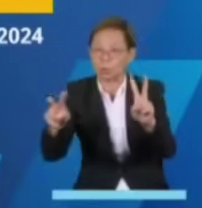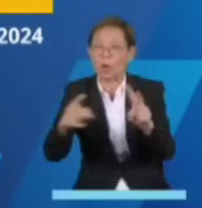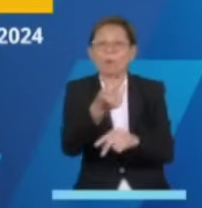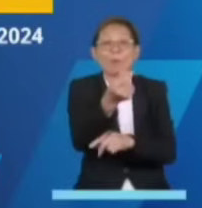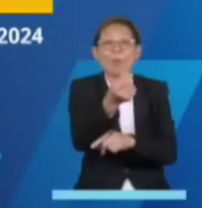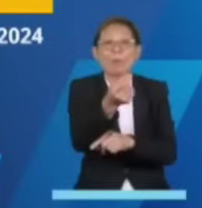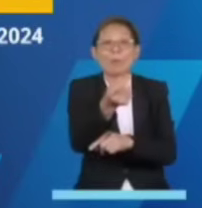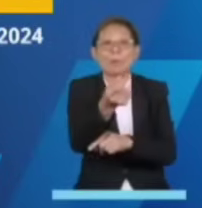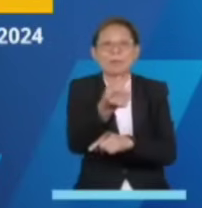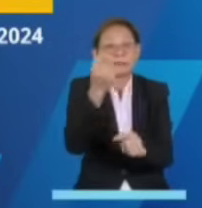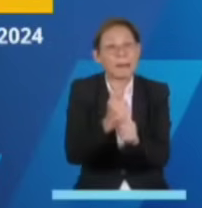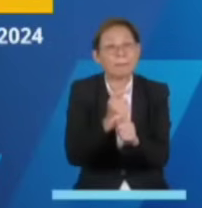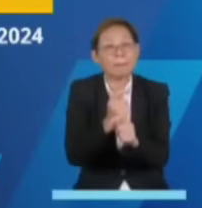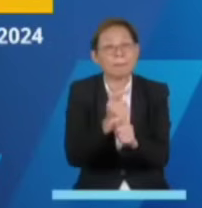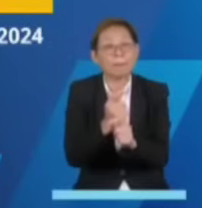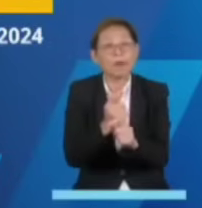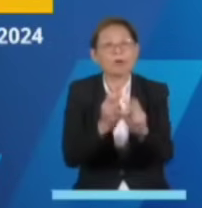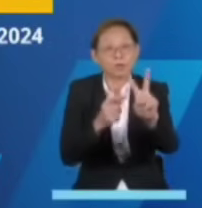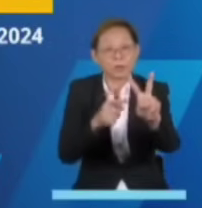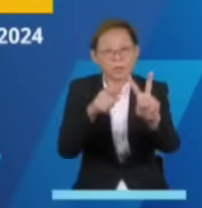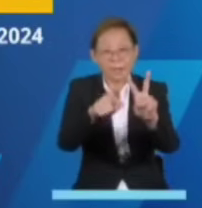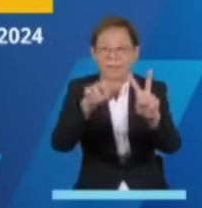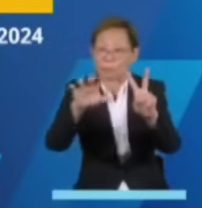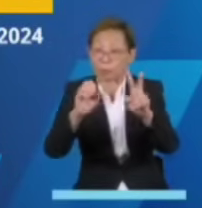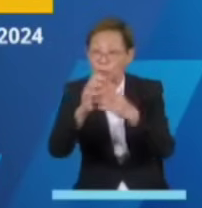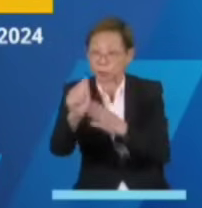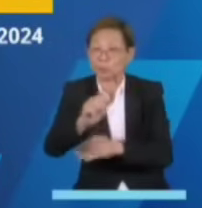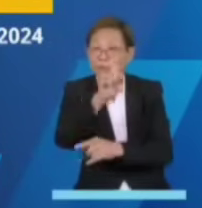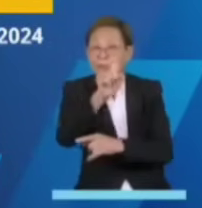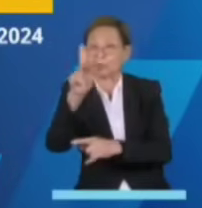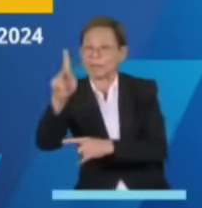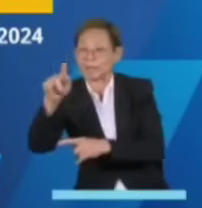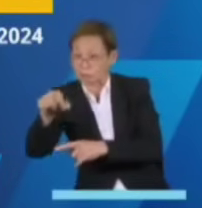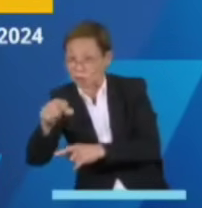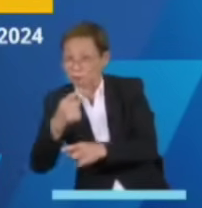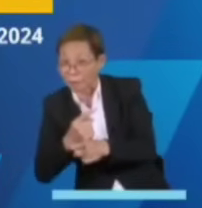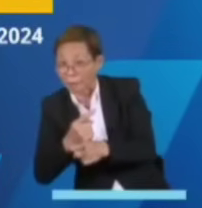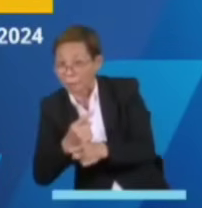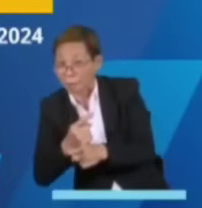Harga yang ditetapkan sebelum ini RM2.50 sekilogram.